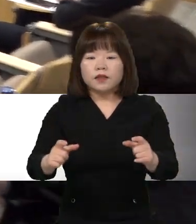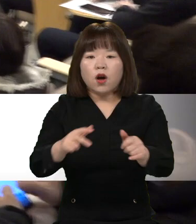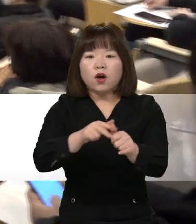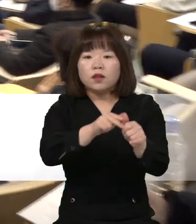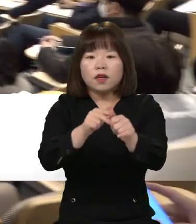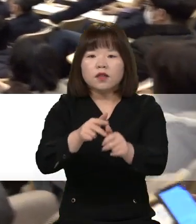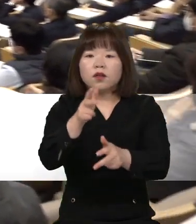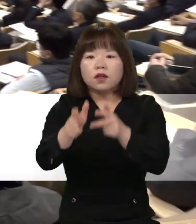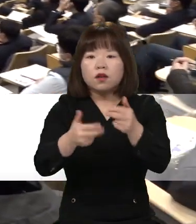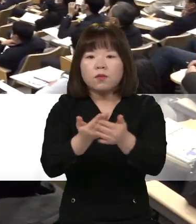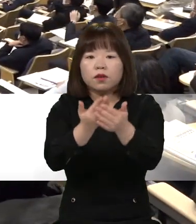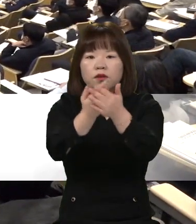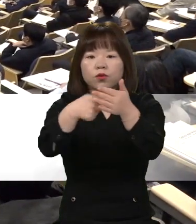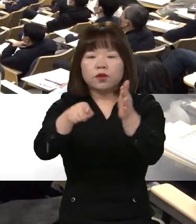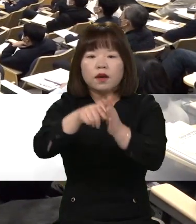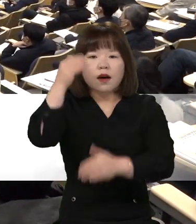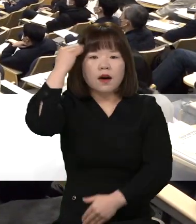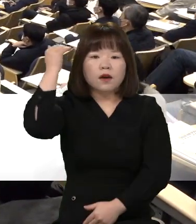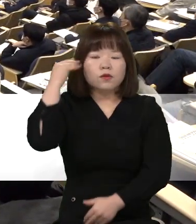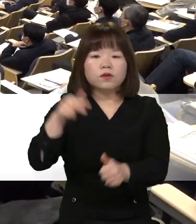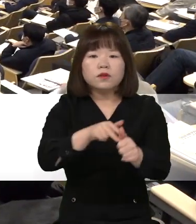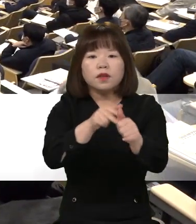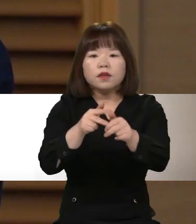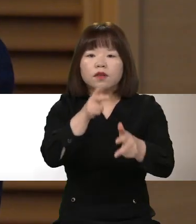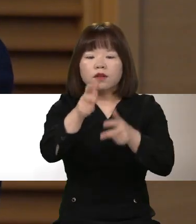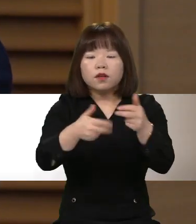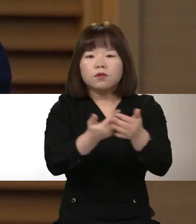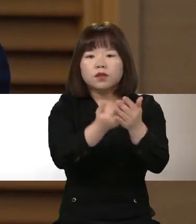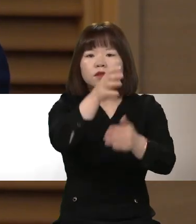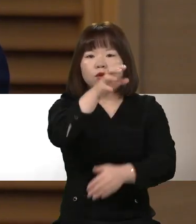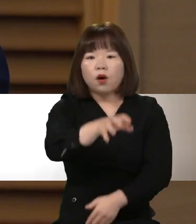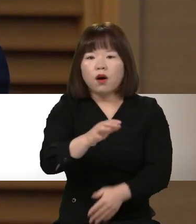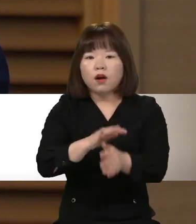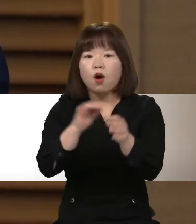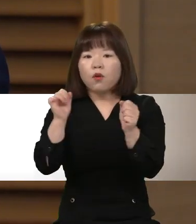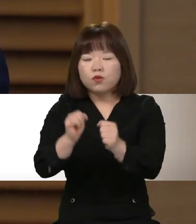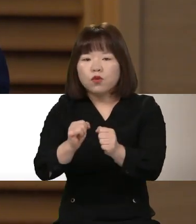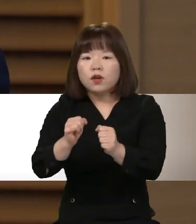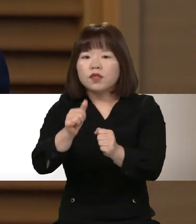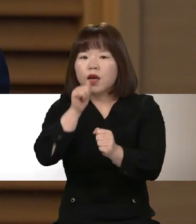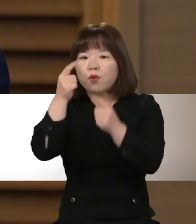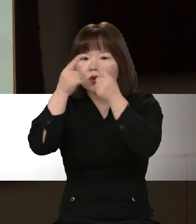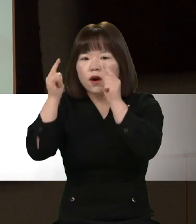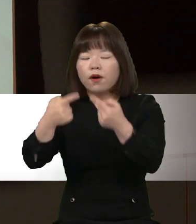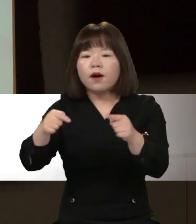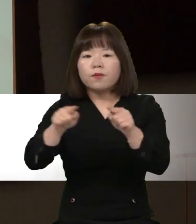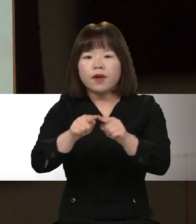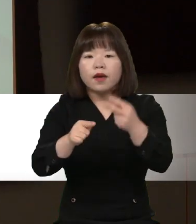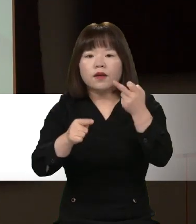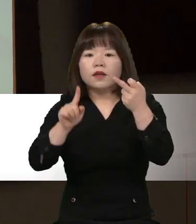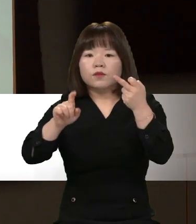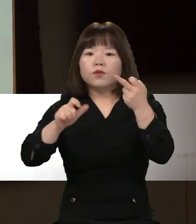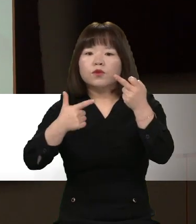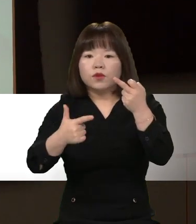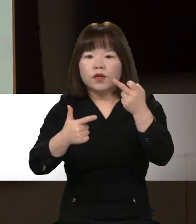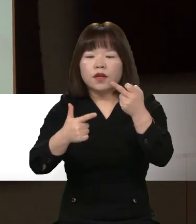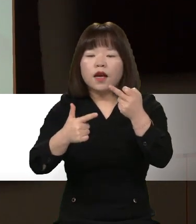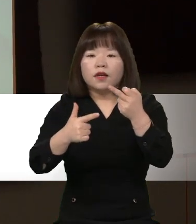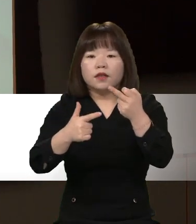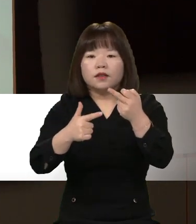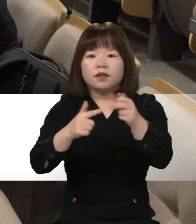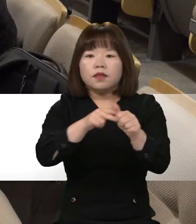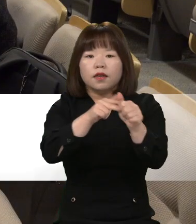포항시가 지역 데이터 산업 발전을 위해 한국 데이터산업진흥원 경상북도 포스텍과 함께 16일 데이터